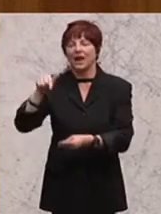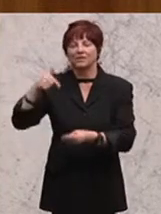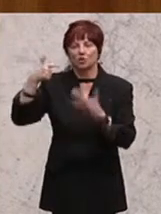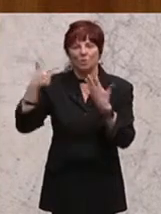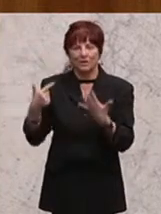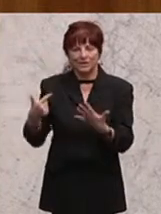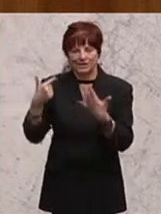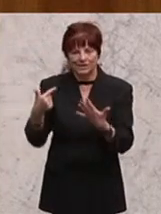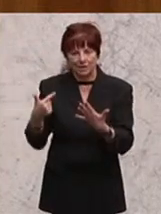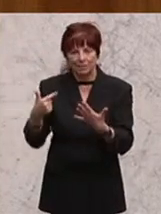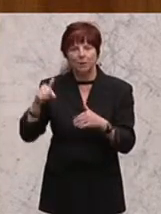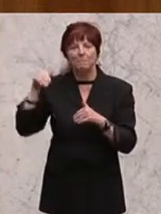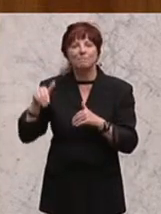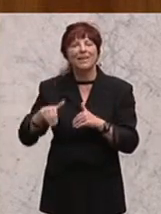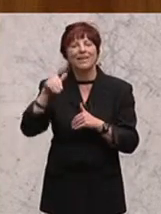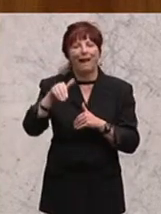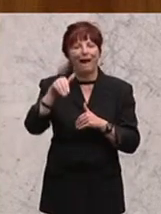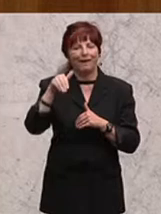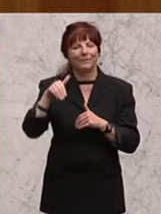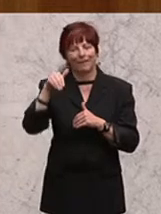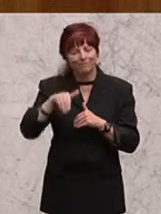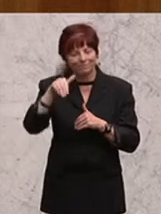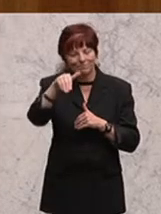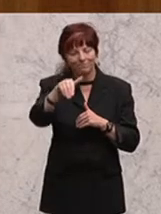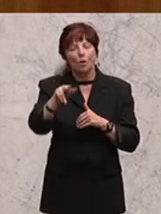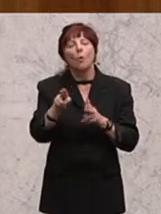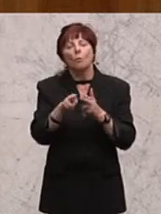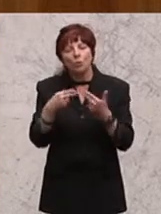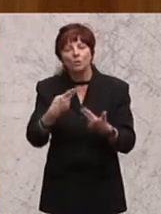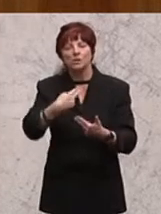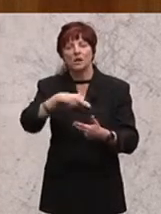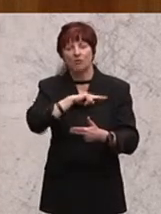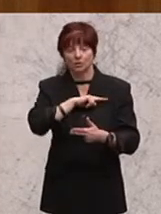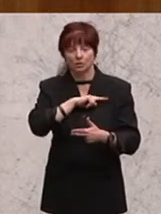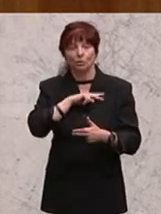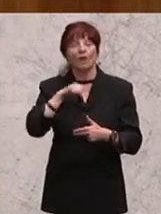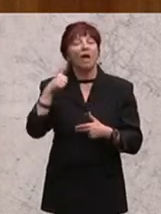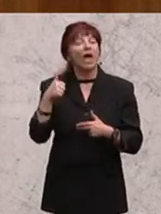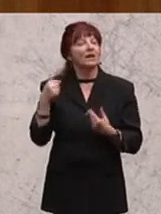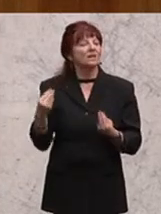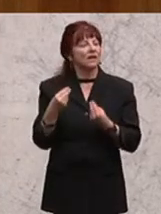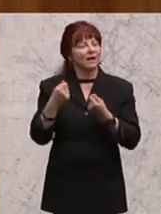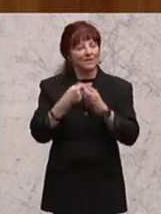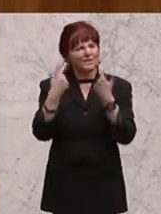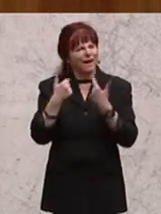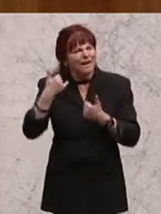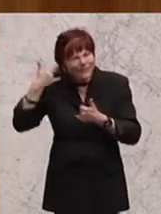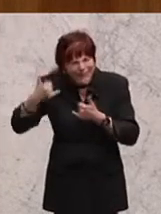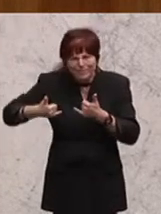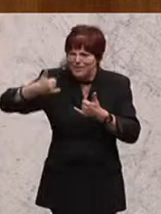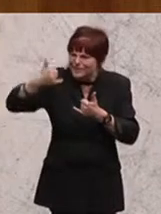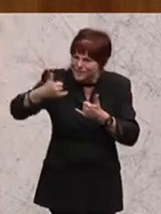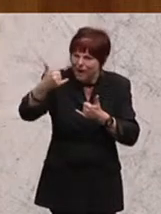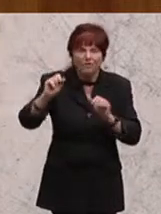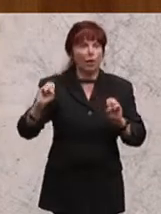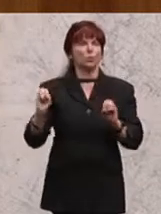an Bundeshaftungen. Und eines ist klar, bisher haben wir jedes Jahr die eine oder andere Überraschung erlebt und natürlich in diesem